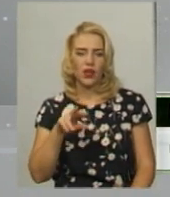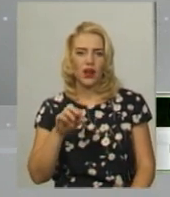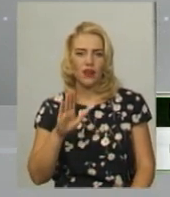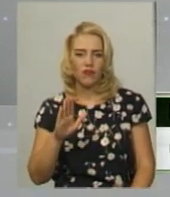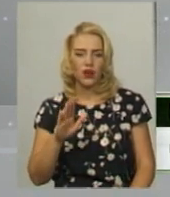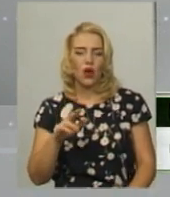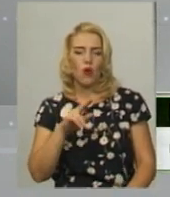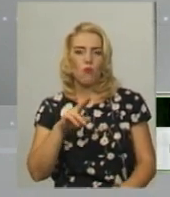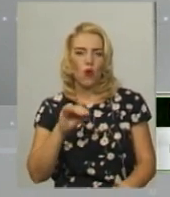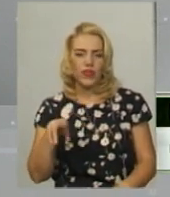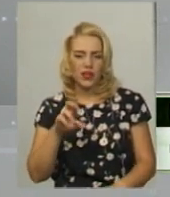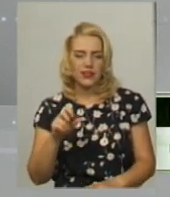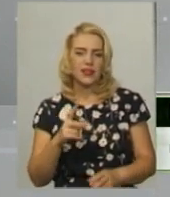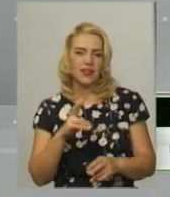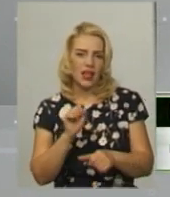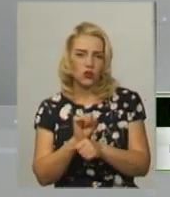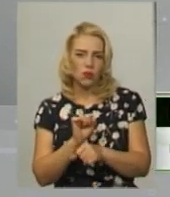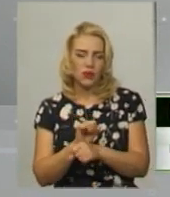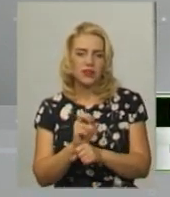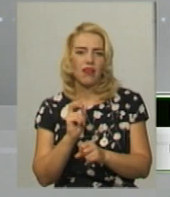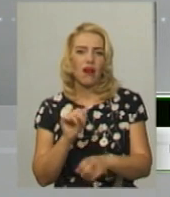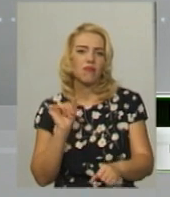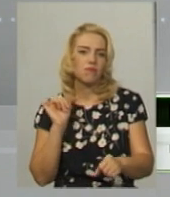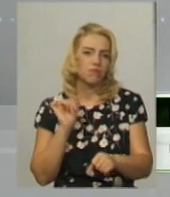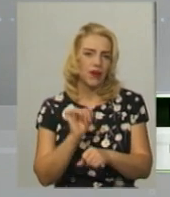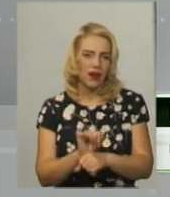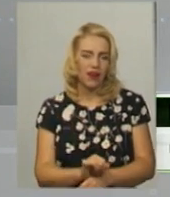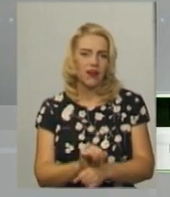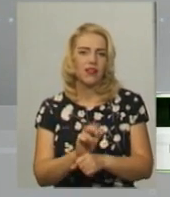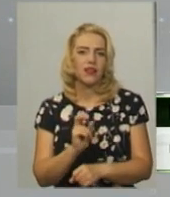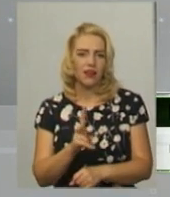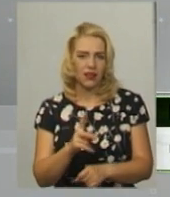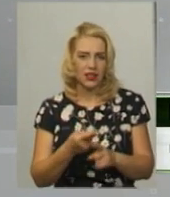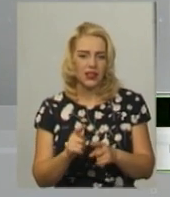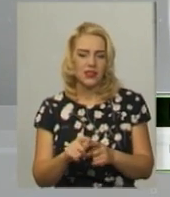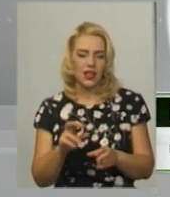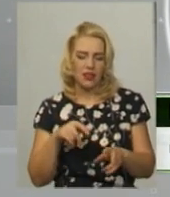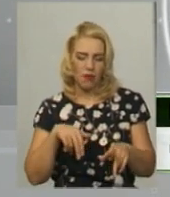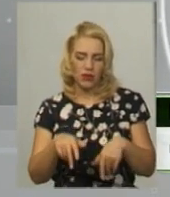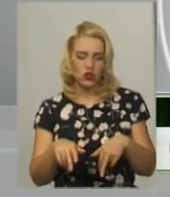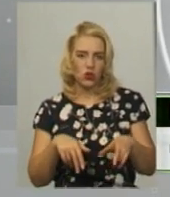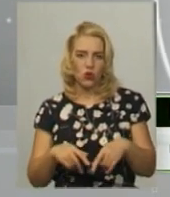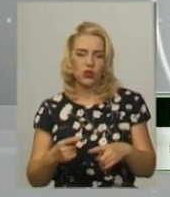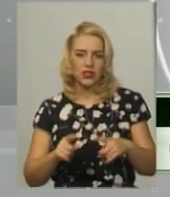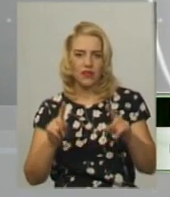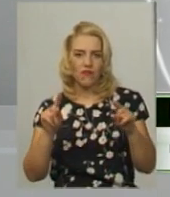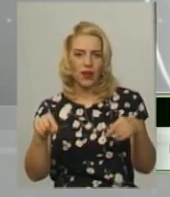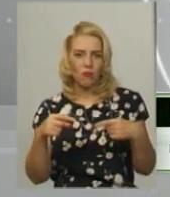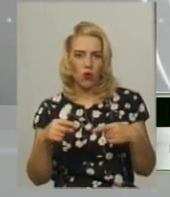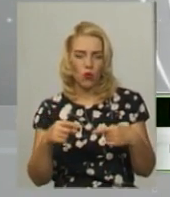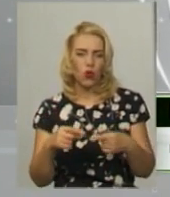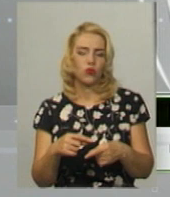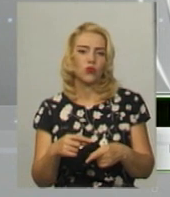селі Мар'янівка. Люди як перекрили? Люди перекрили їх на пішохідних переходах. Ну, вимогою був незадовільний